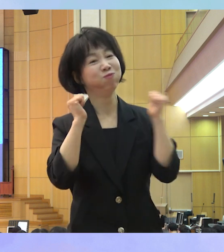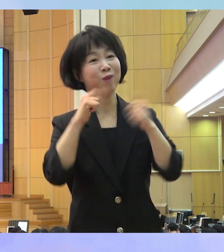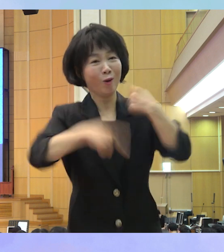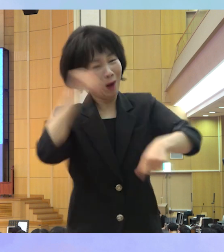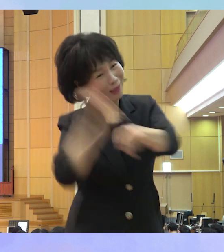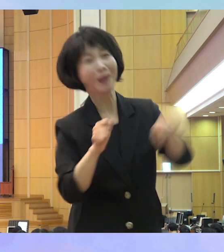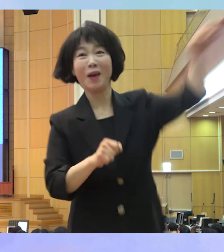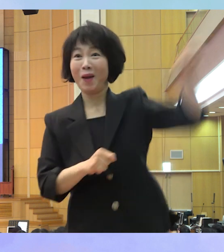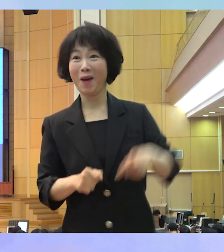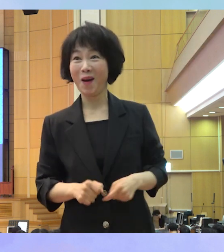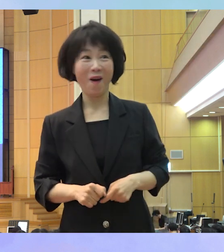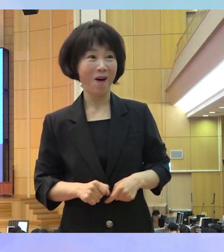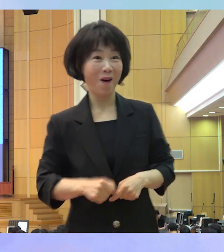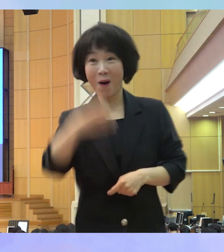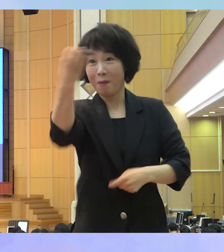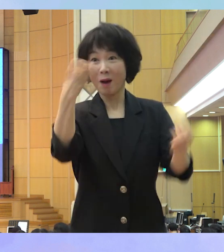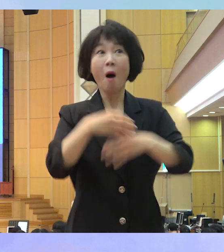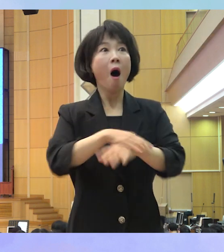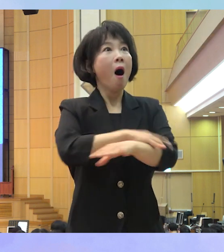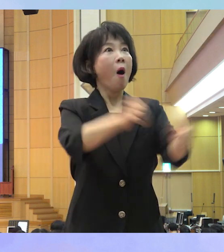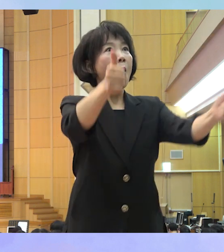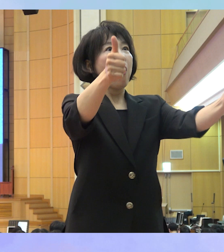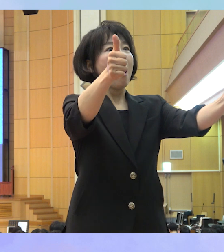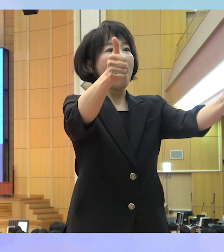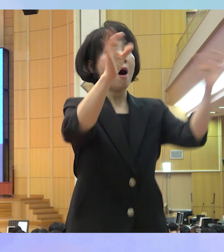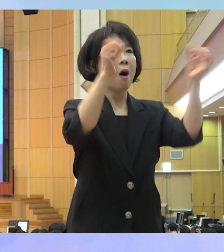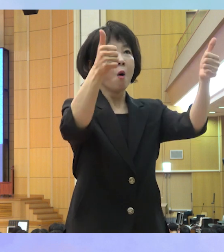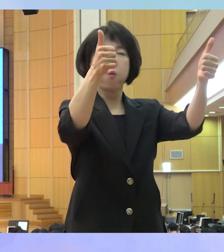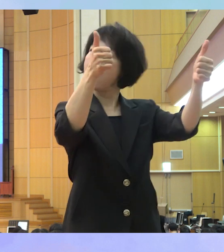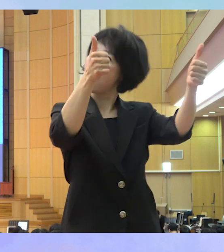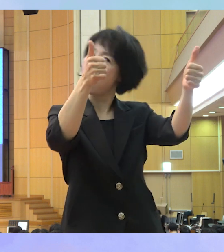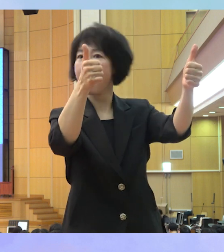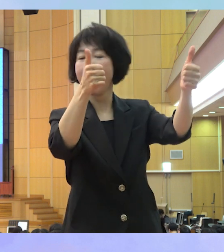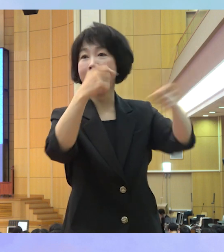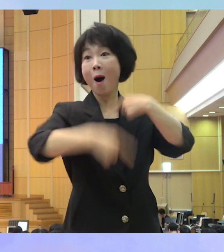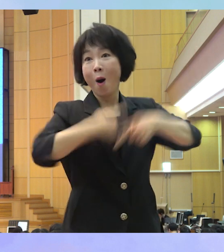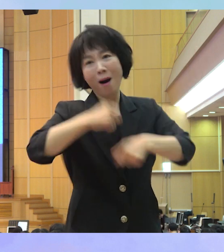판타스틱이고, 무슨 말을 하면 엘레강스고, 뭐.